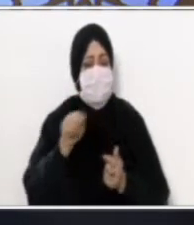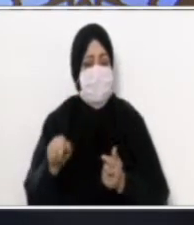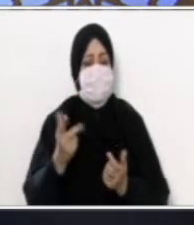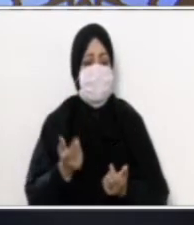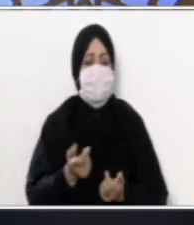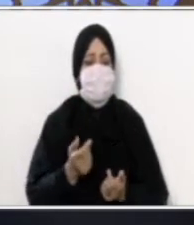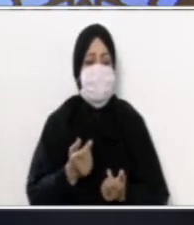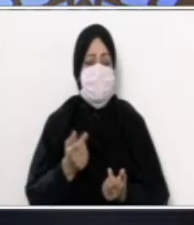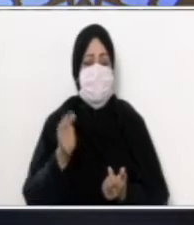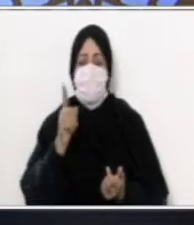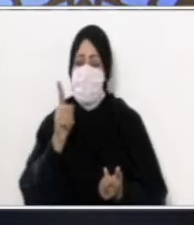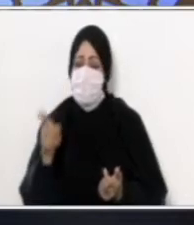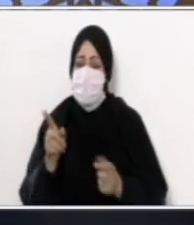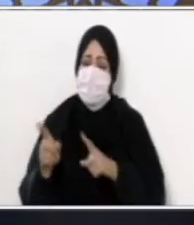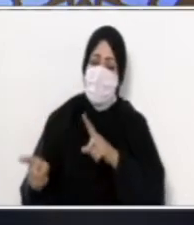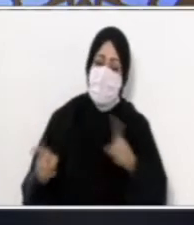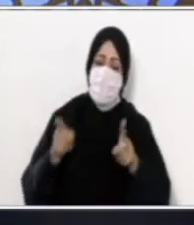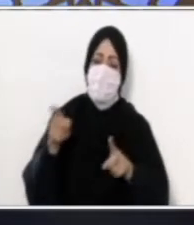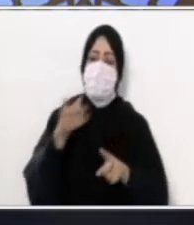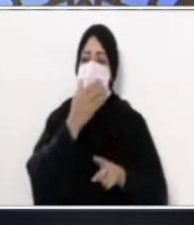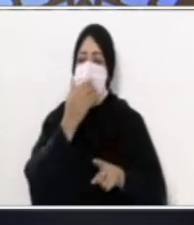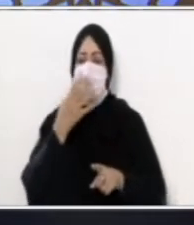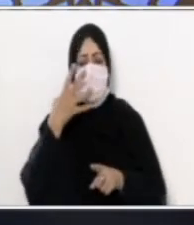عرفت واحد يقول لي فين واحد يقول لي لا انتبعني. تسمعي الإجابة إن شاء الله يا أخت حليمة. إن شاء